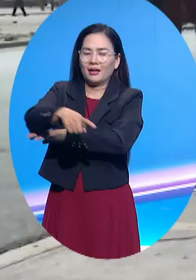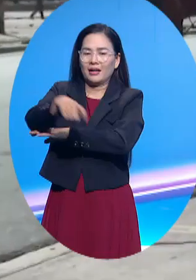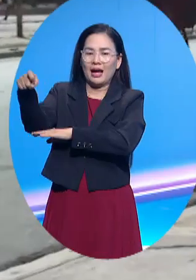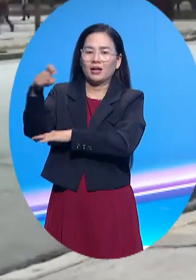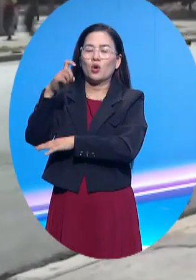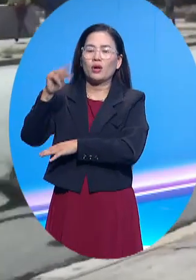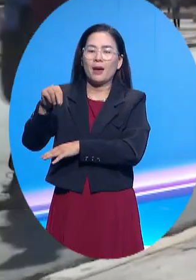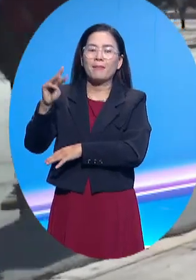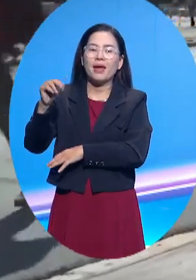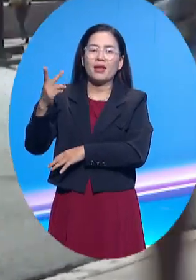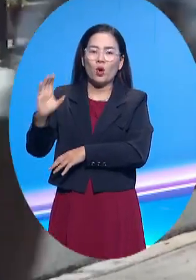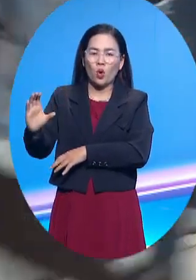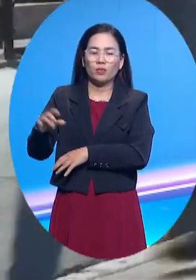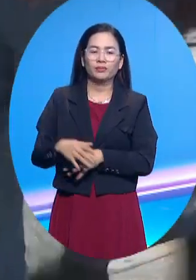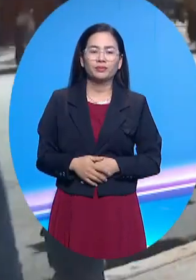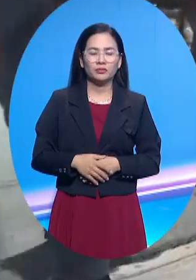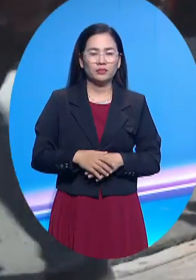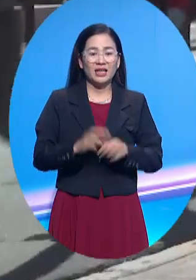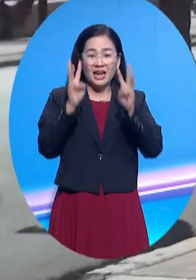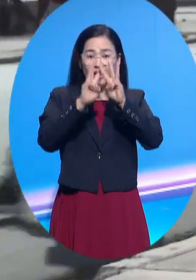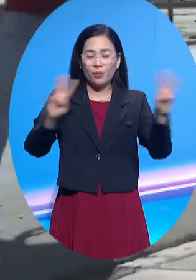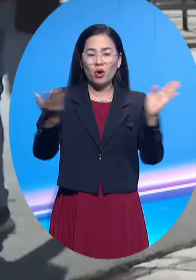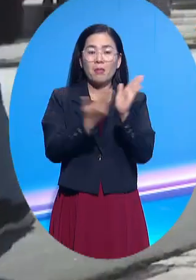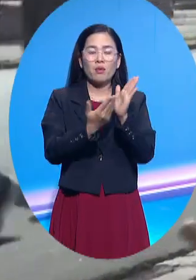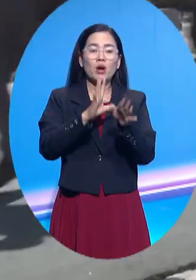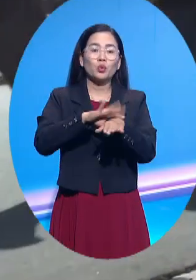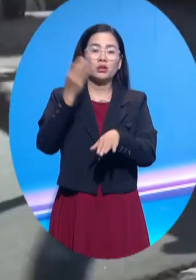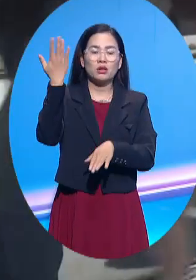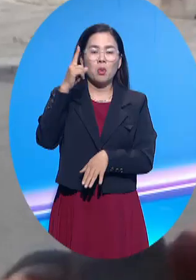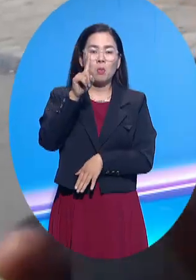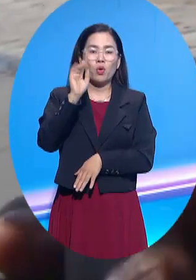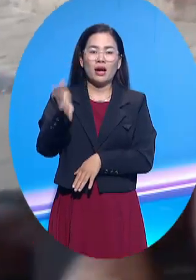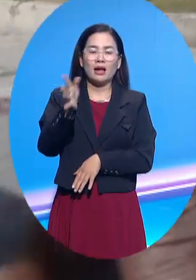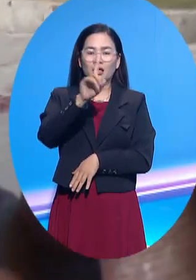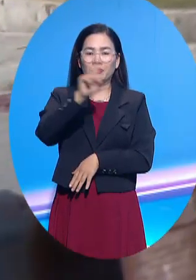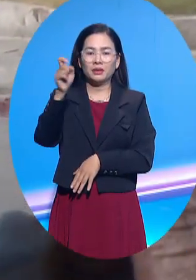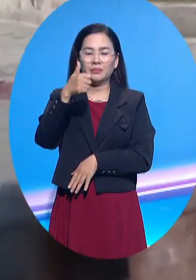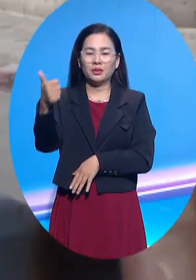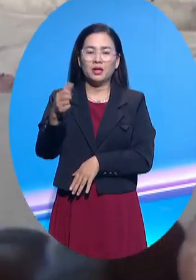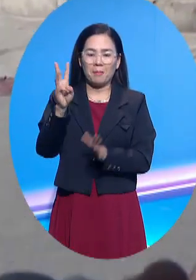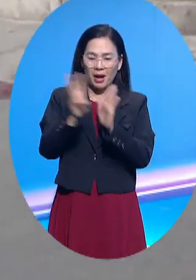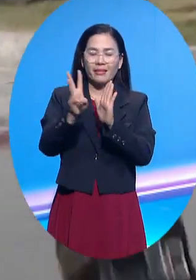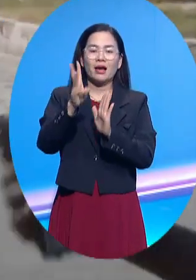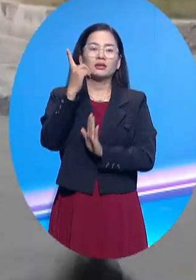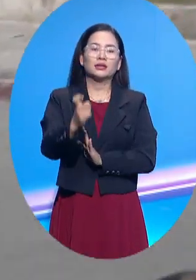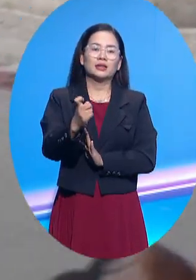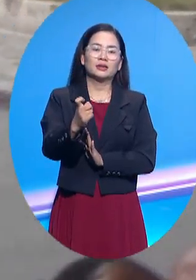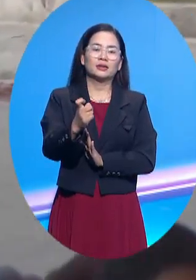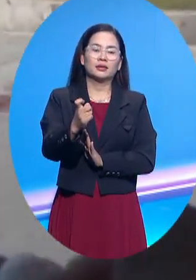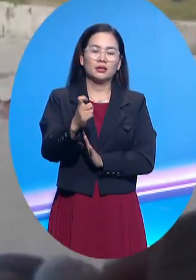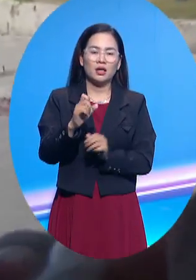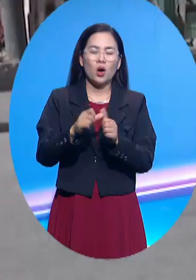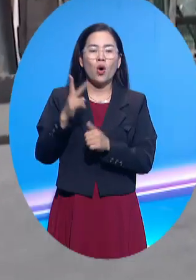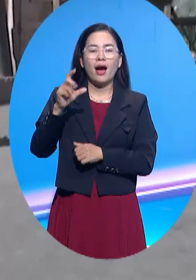Mexico theo một báo cáo của Liên Hiệp Quốc vào tuần trước hơn 1500 người đã thiệt mạng trong 3 tháng đầu năm 2024 ở